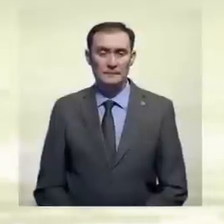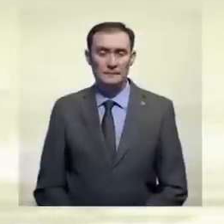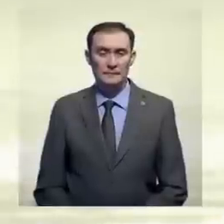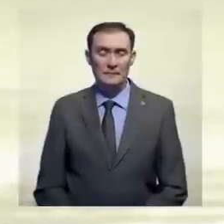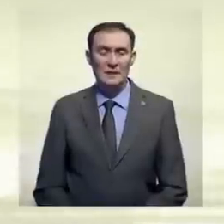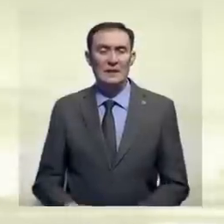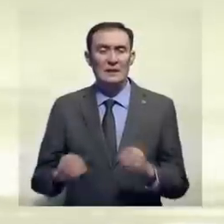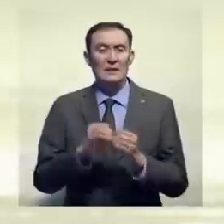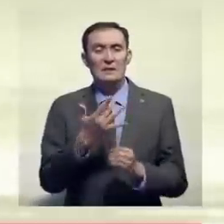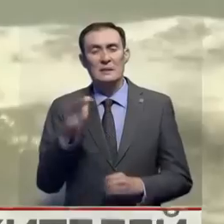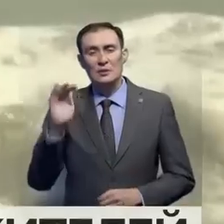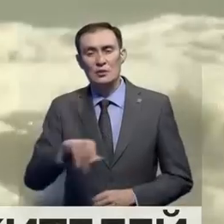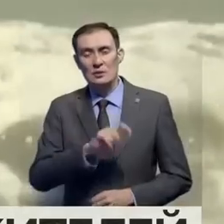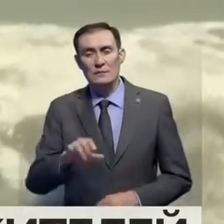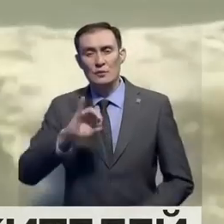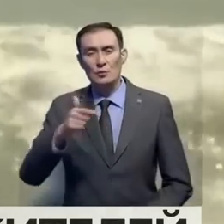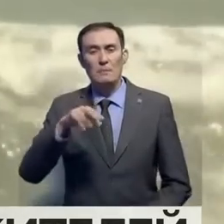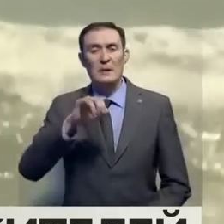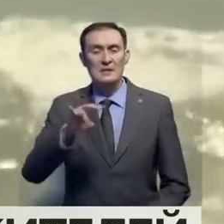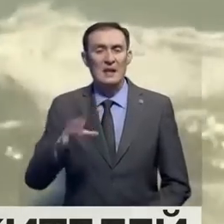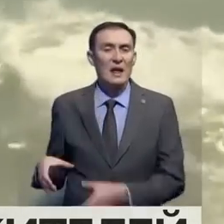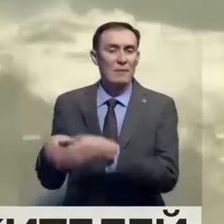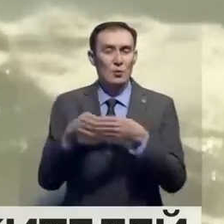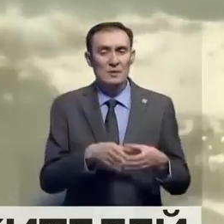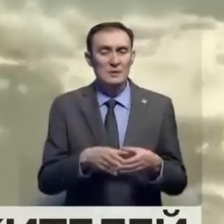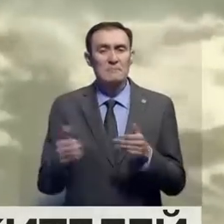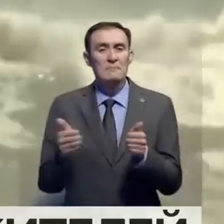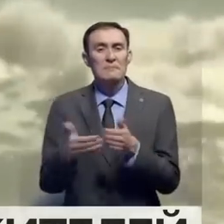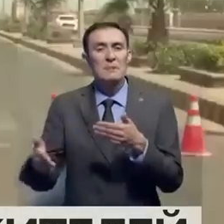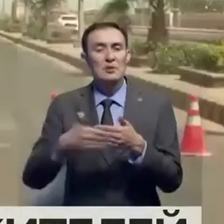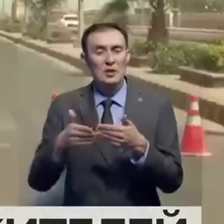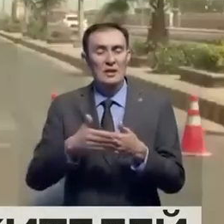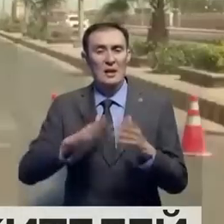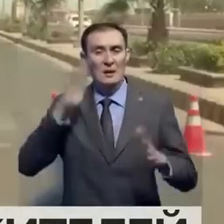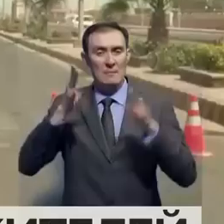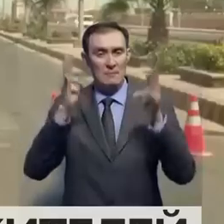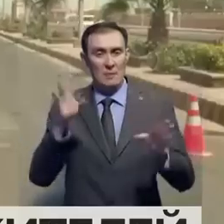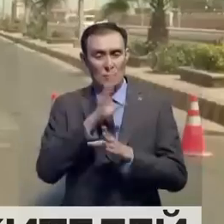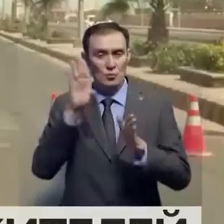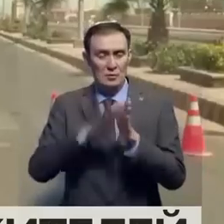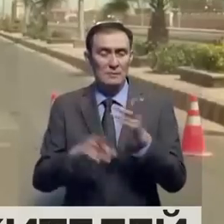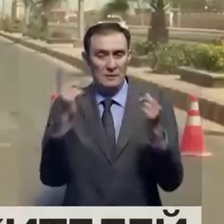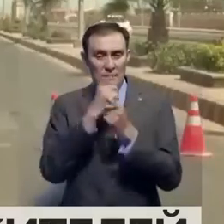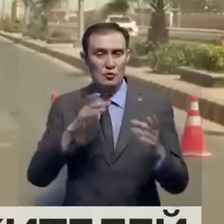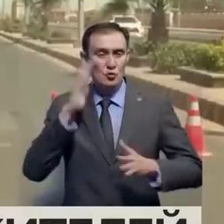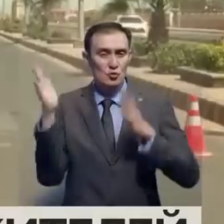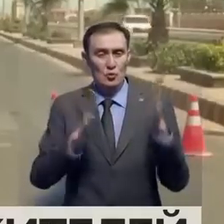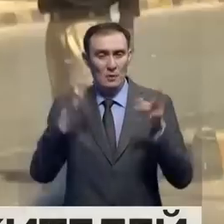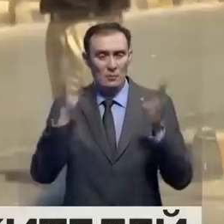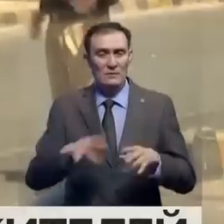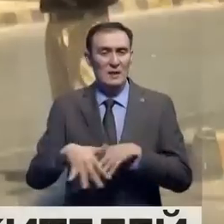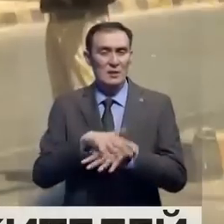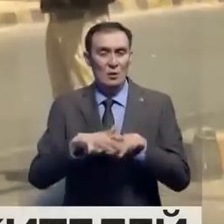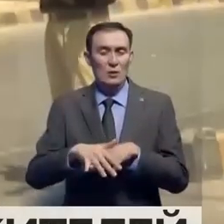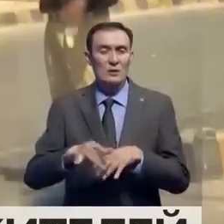десятки тысяч человек на юге Пакистана эвакуируют из-за приближение циклона бепарджой по прогнозам синоптиков шторм обрушится на